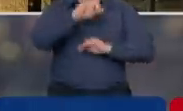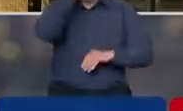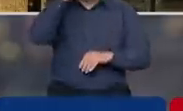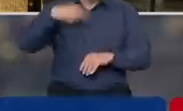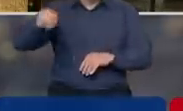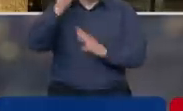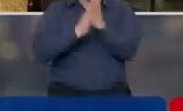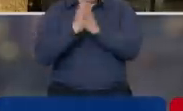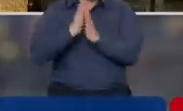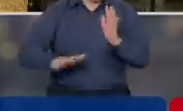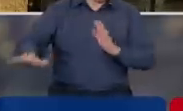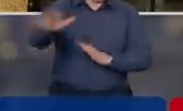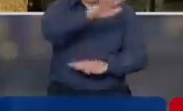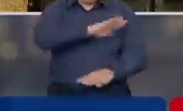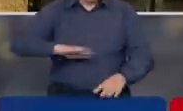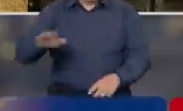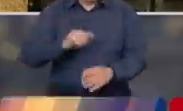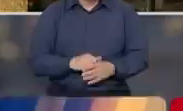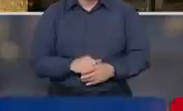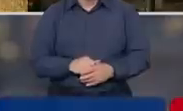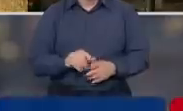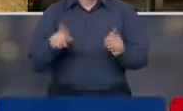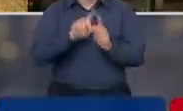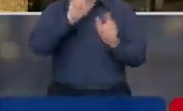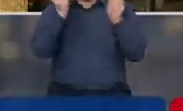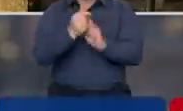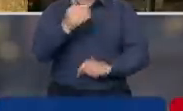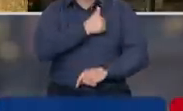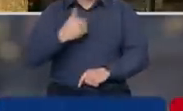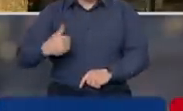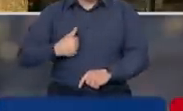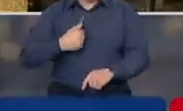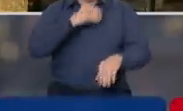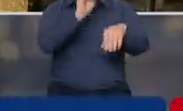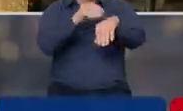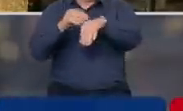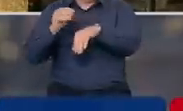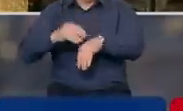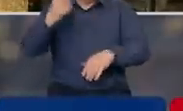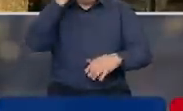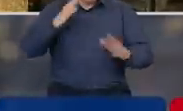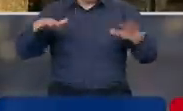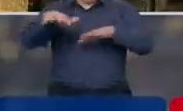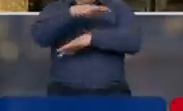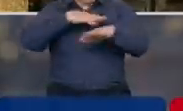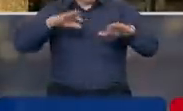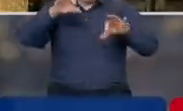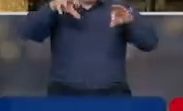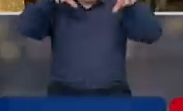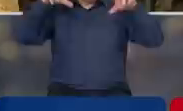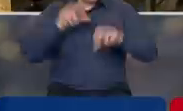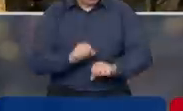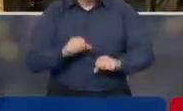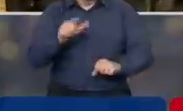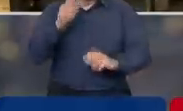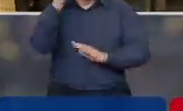podlasia mieszkańców całego kraju mamy warunki atmosferyczne takie jakie mamy a więc jest susza w